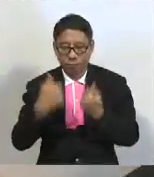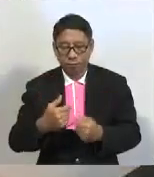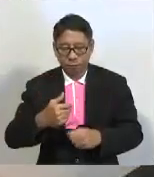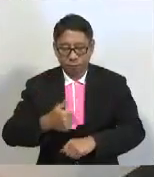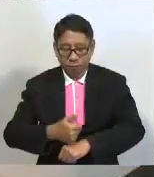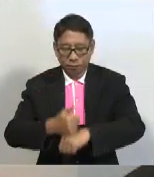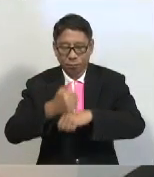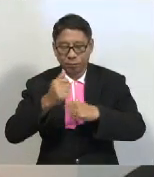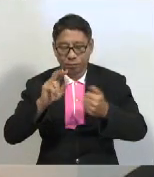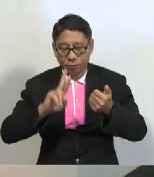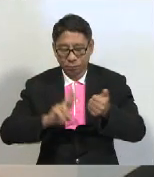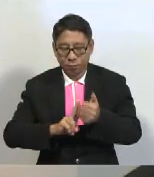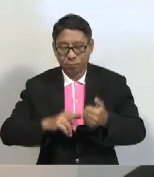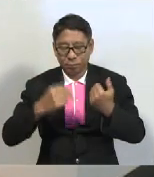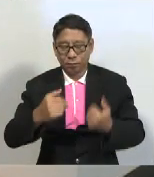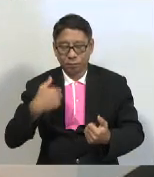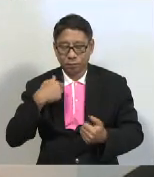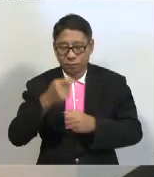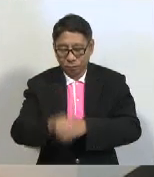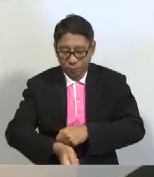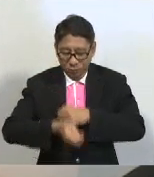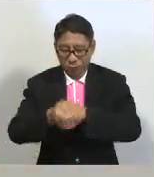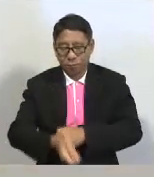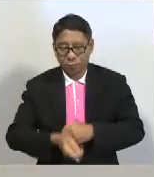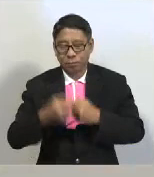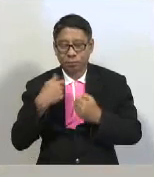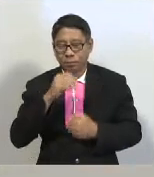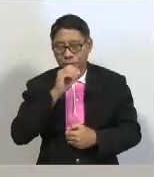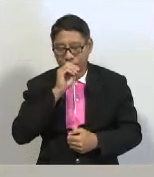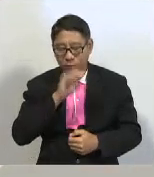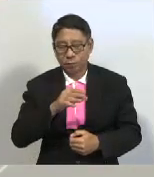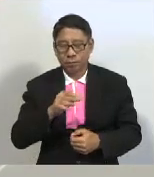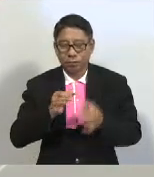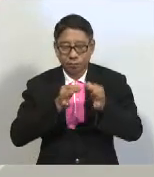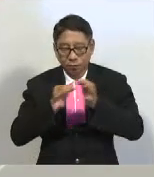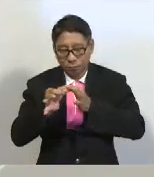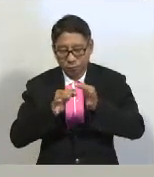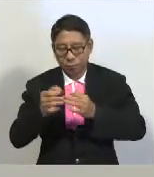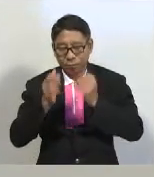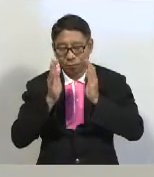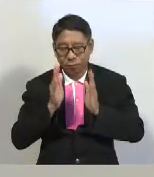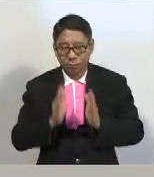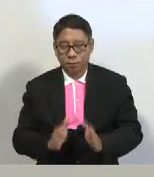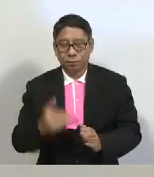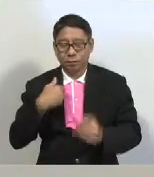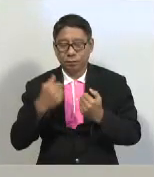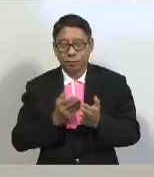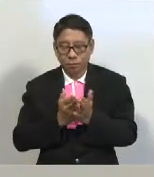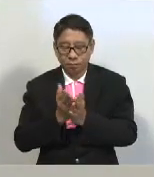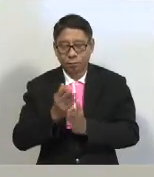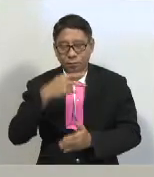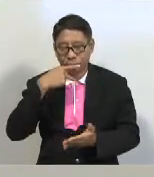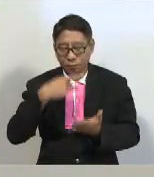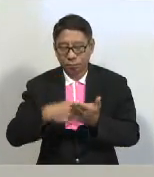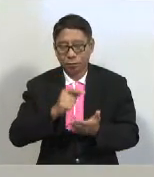โดยร้อยเอกธรรมนัสพรหมเผ่ารัฐมนตรีช่วยว่าการกระทรวงเกษตรและสหกรณ์ก็ได้ลุกขึ้นชี้แจงว่าบุคคลที่ได้รับสิทธิ์ให้ใช้ประโ